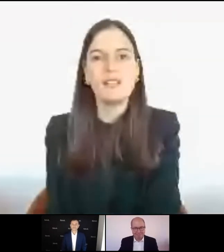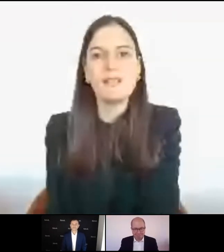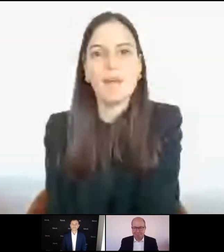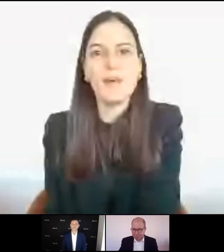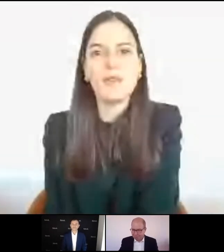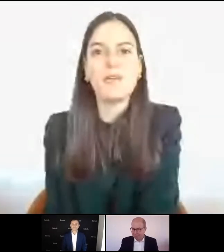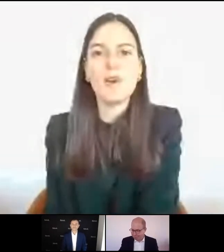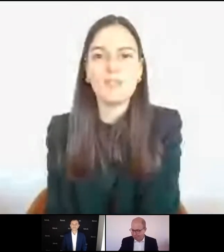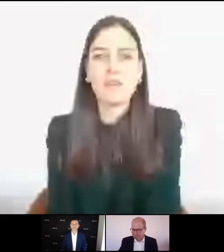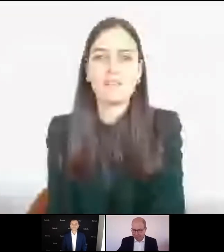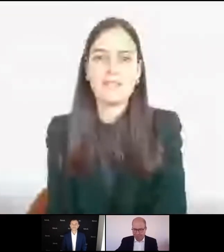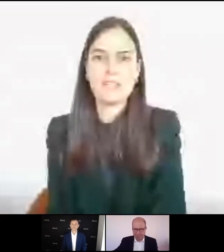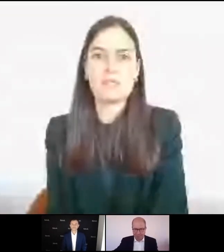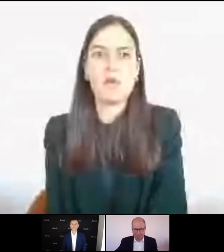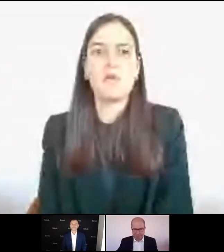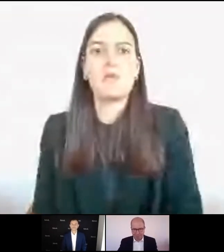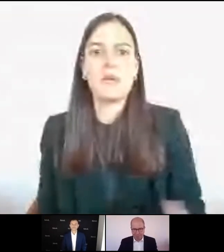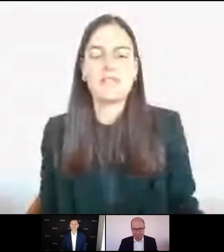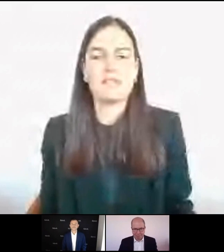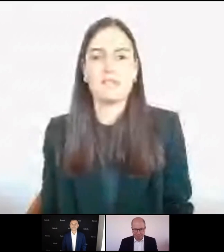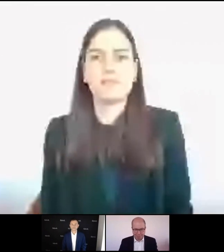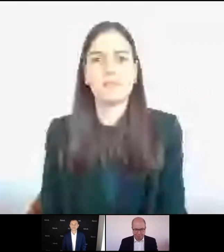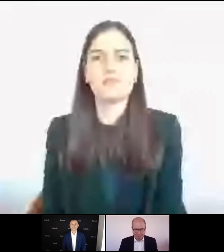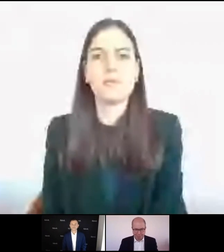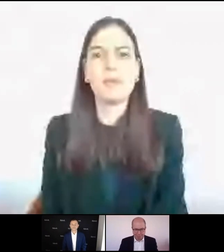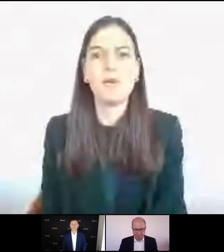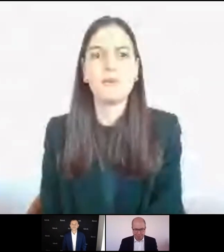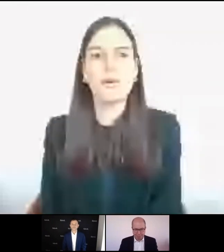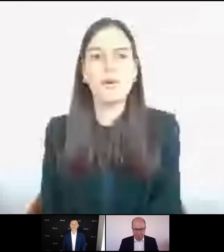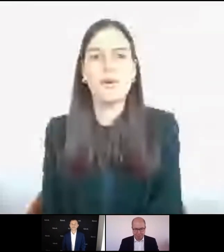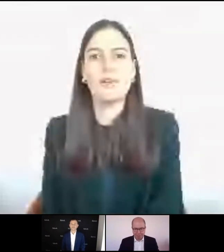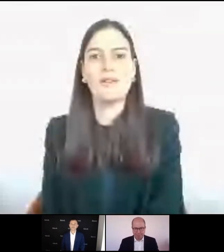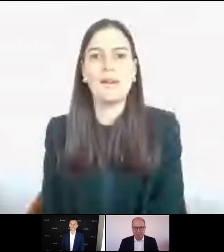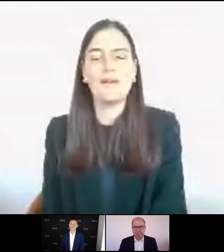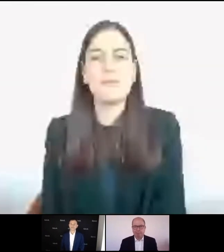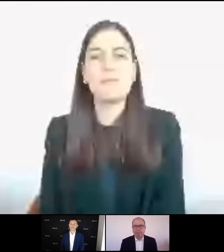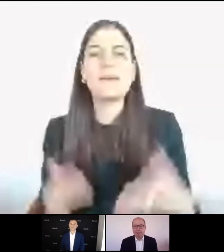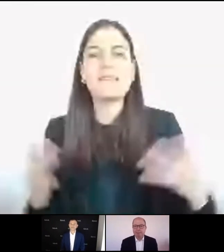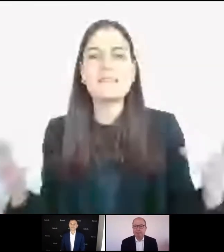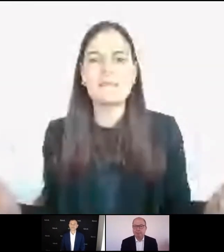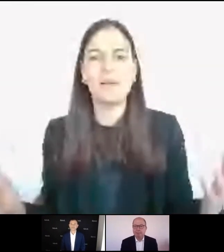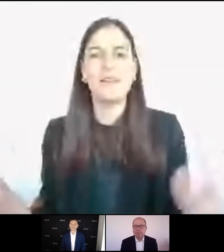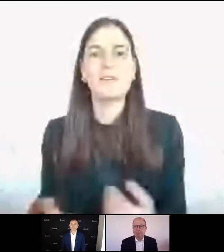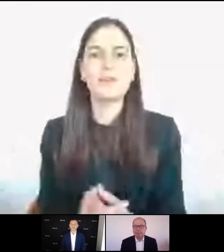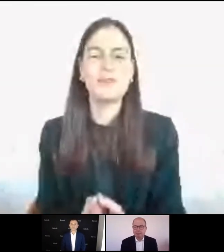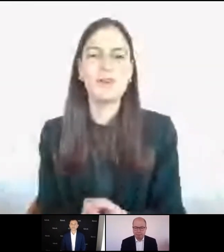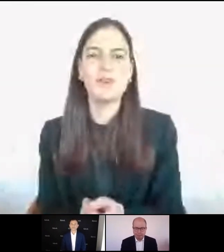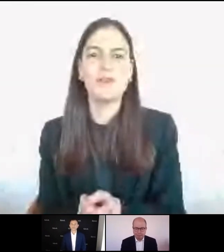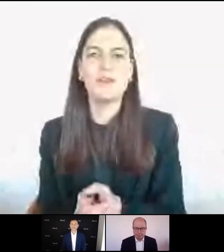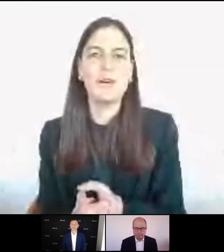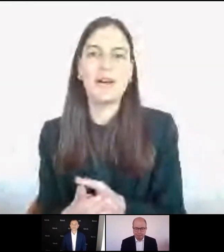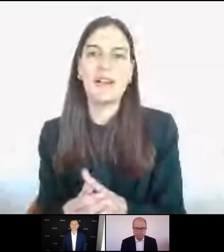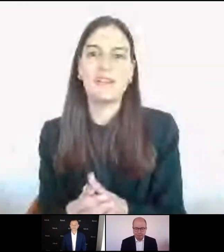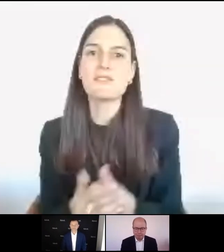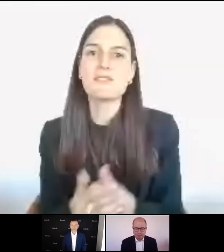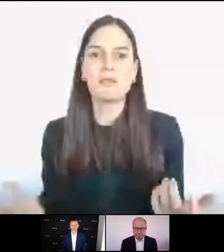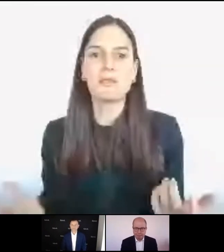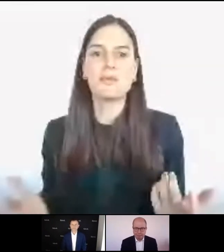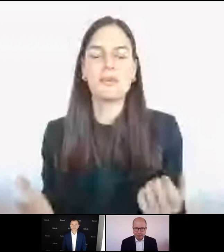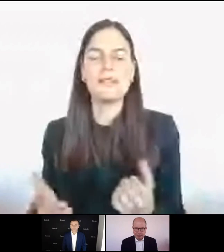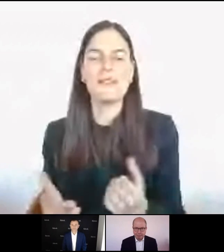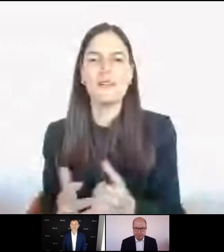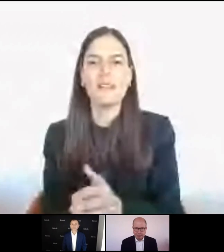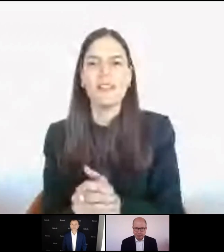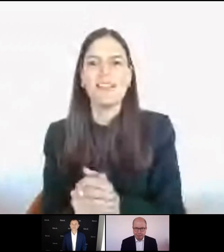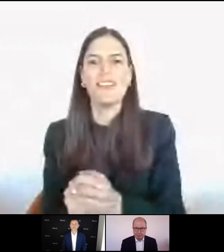posent, notamment lors d'un investissement locatif. Donc, je vais prendre le prisme qu'on donne à l'ensemble